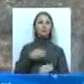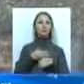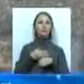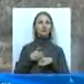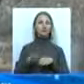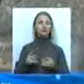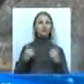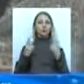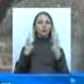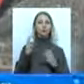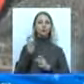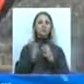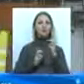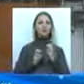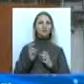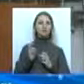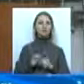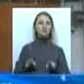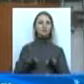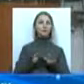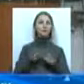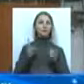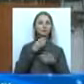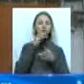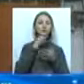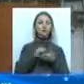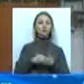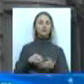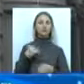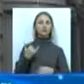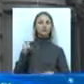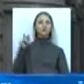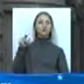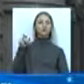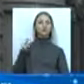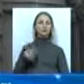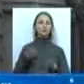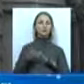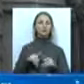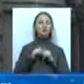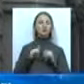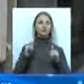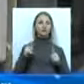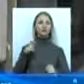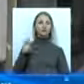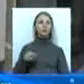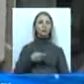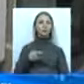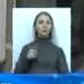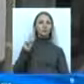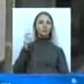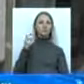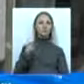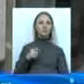көптігімен ерекшеленеді. Атап айтқанда, қазір Степногорск аумағында тау-кен өнеркәсібі, химиялық өңдеу, машина жасау, энергетикалық